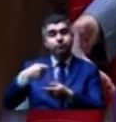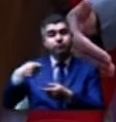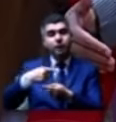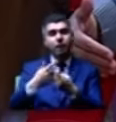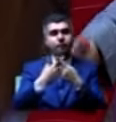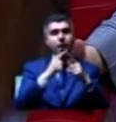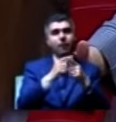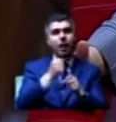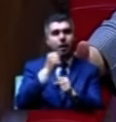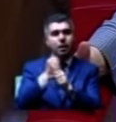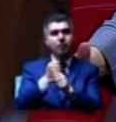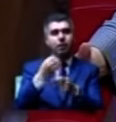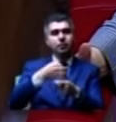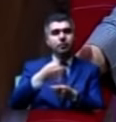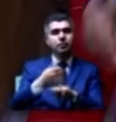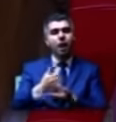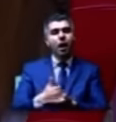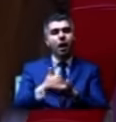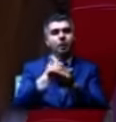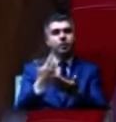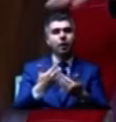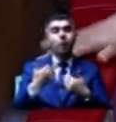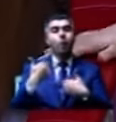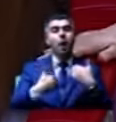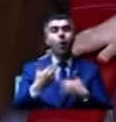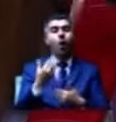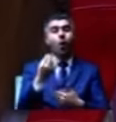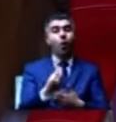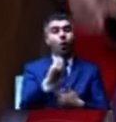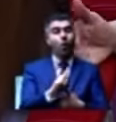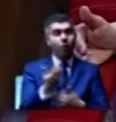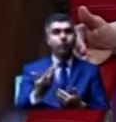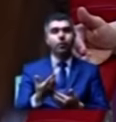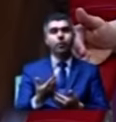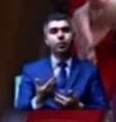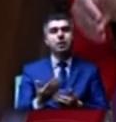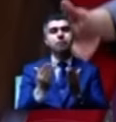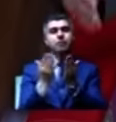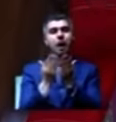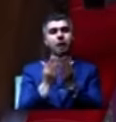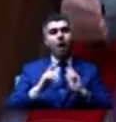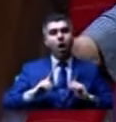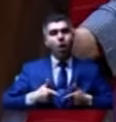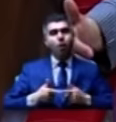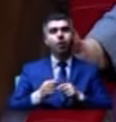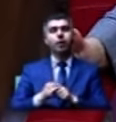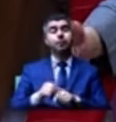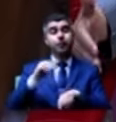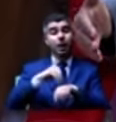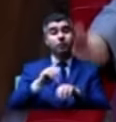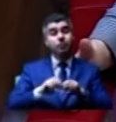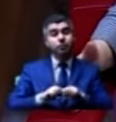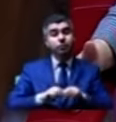واسع على مستوى دعم تمدرس الأطفال في وضعية إعاقة في المنطقة ديالكم، هناك كذلك نشاط واسع في إطار